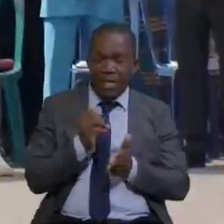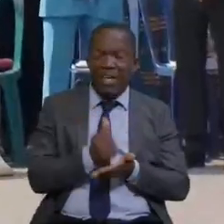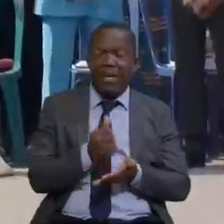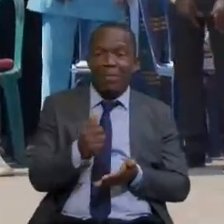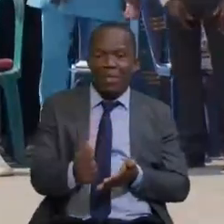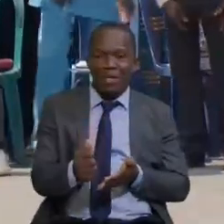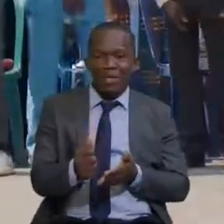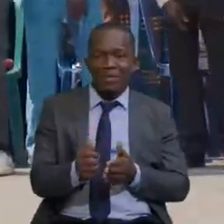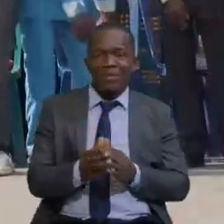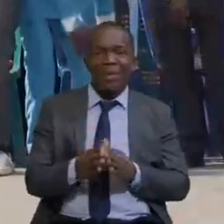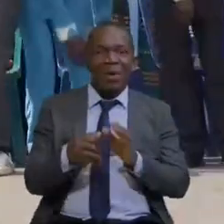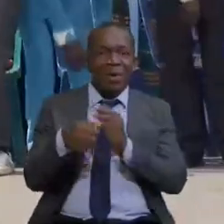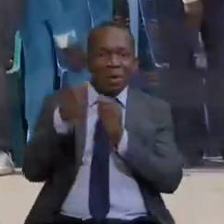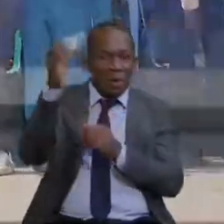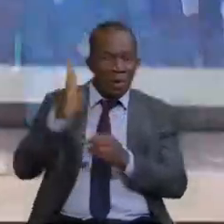Vous pouvez vous asseoir.